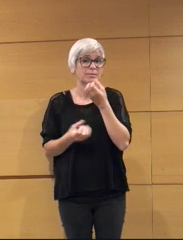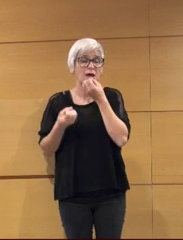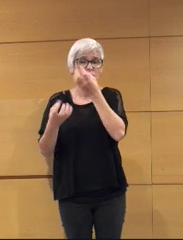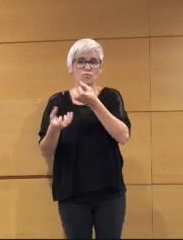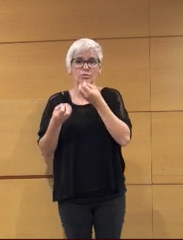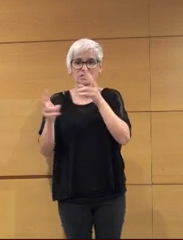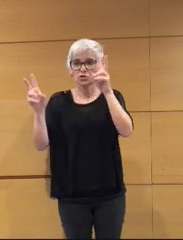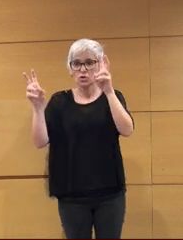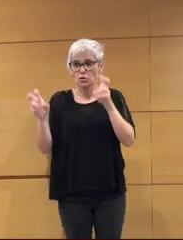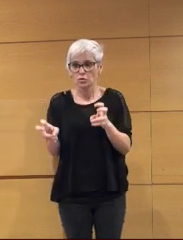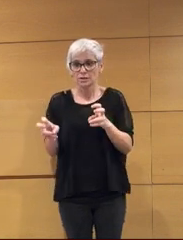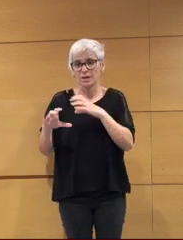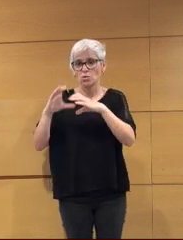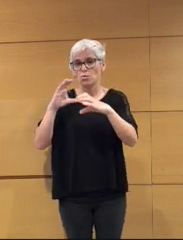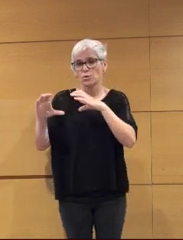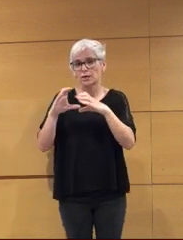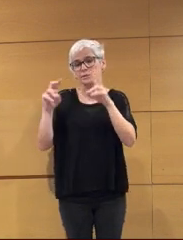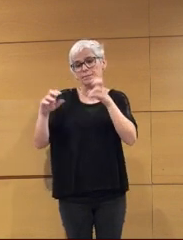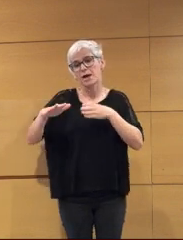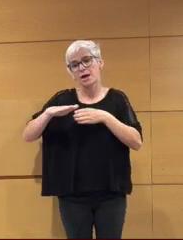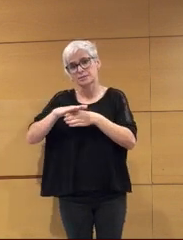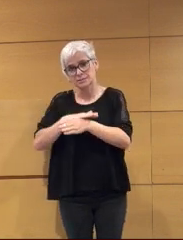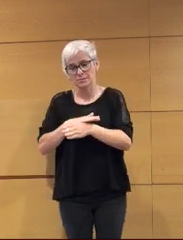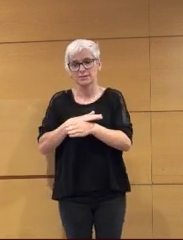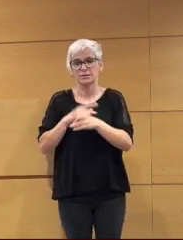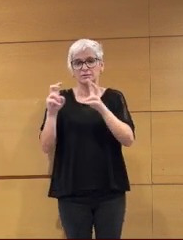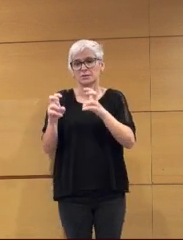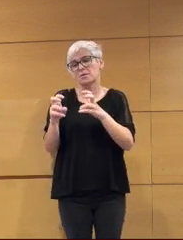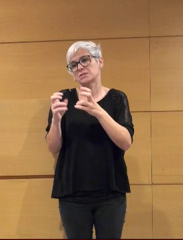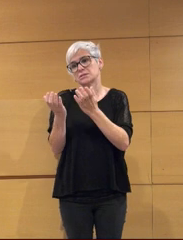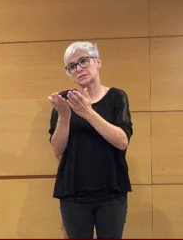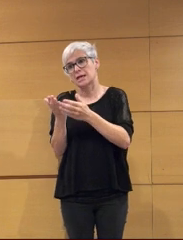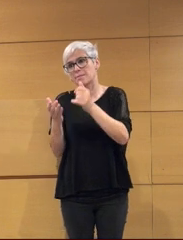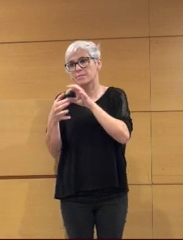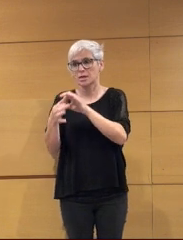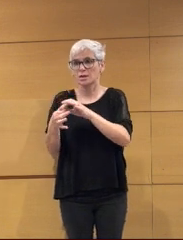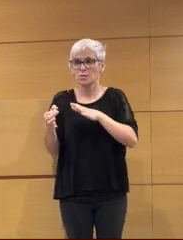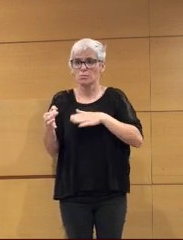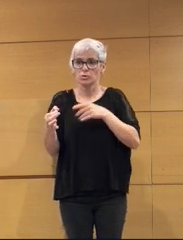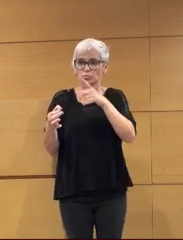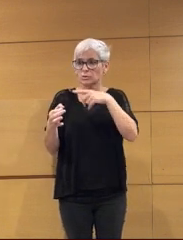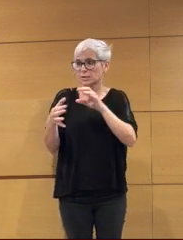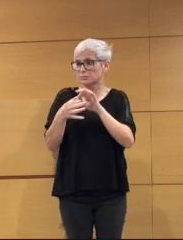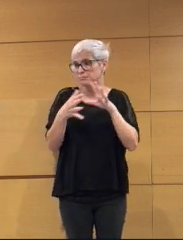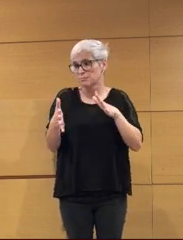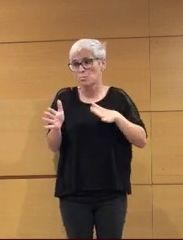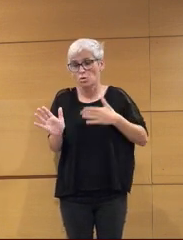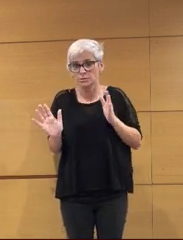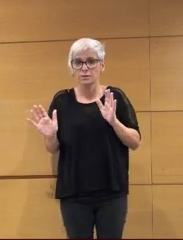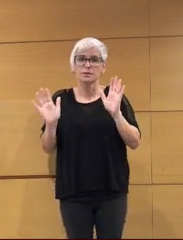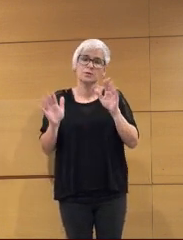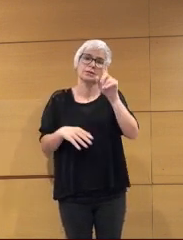sobre publicacions, sobre accessibilitat, aquí més acadèmiques, potser no tant el que esteu buscant, però també hi